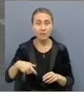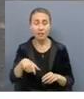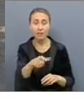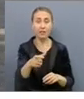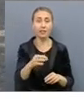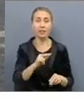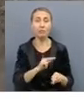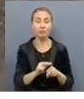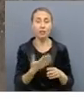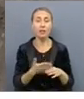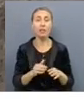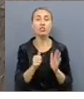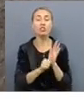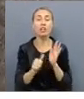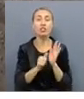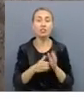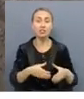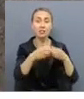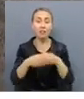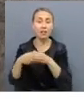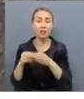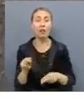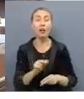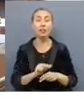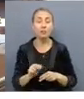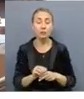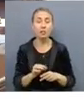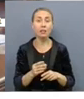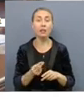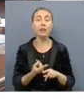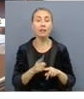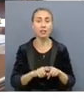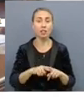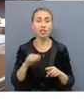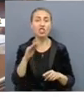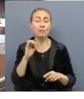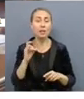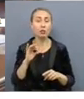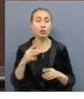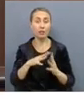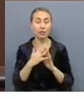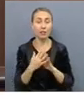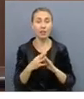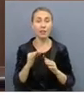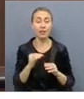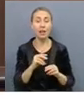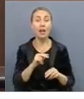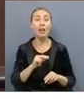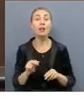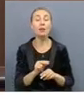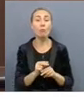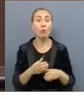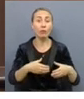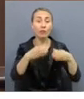все 666 котлов отремонтированы. Остаются проблемы в школе аула Жибек-Жолы Аршалунского района. На ремонт котла